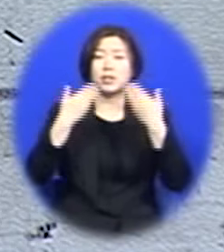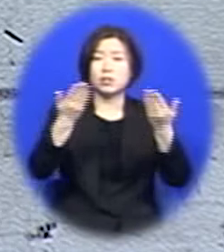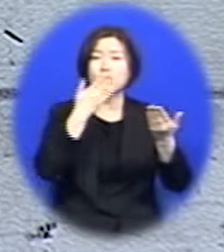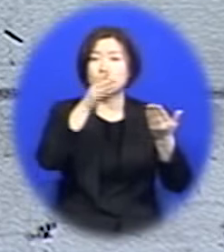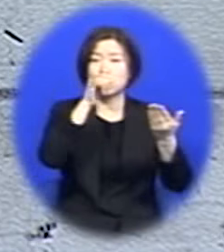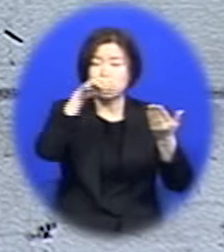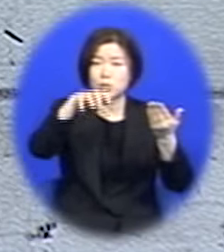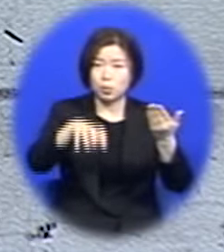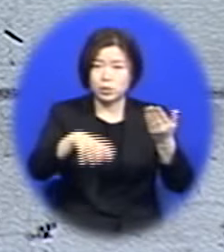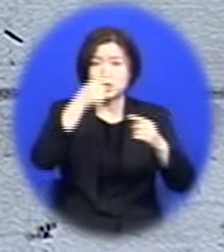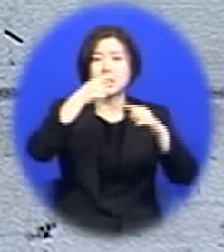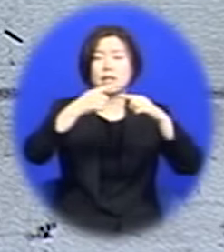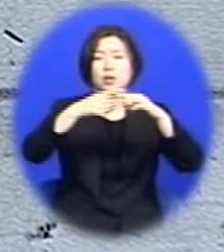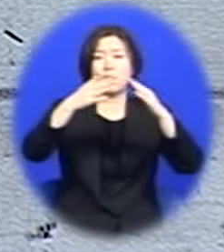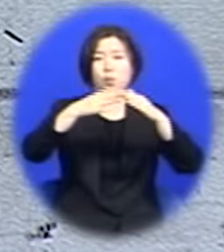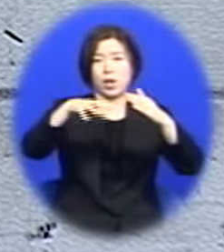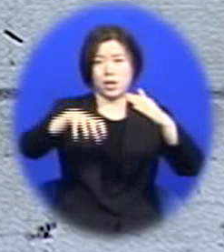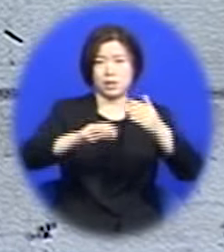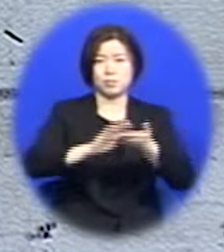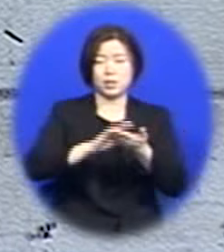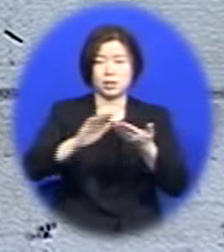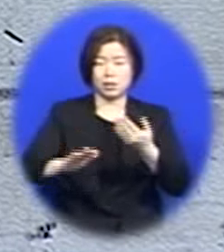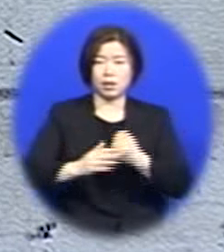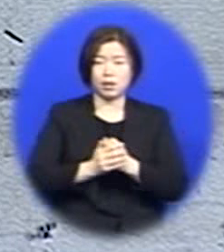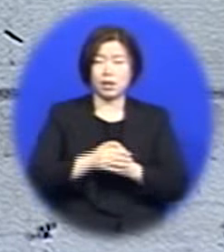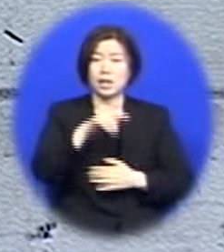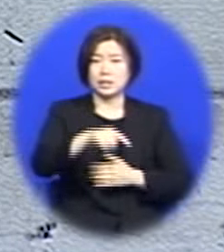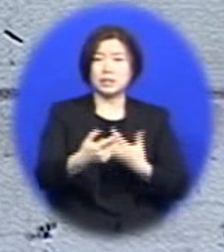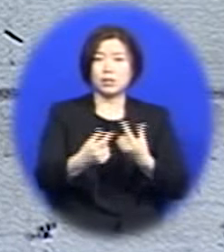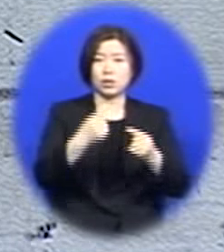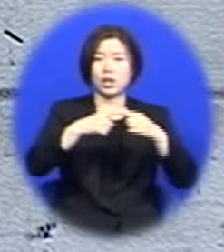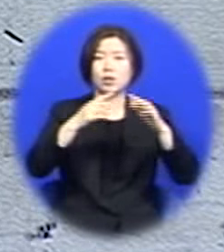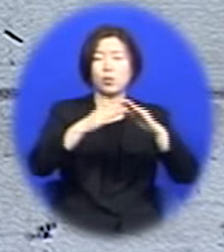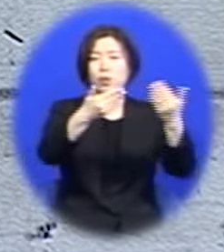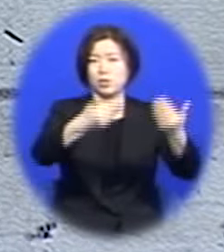거기가 교회예요. 그렇게 하나님이 주신 거예요.